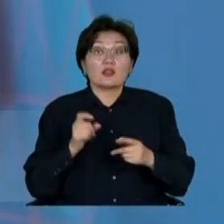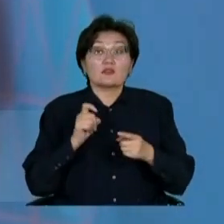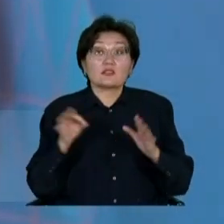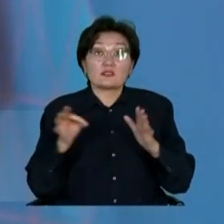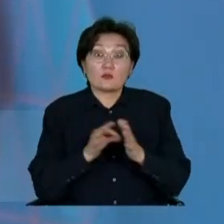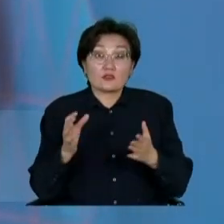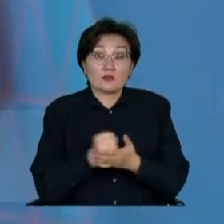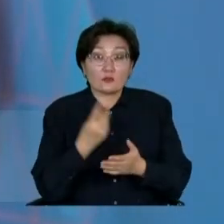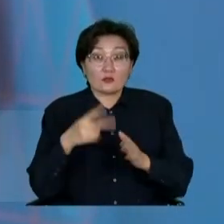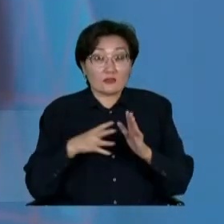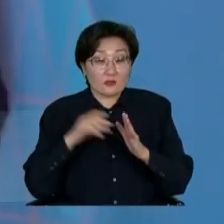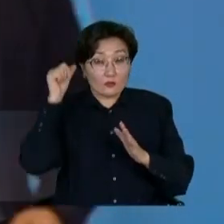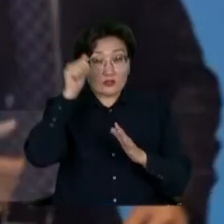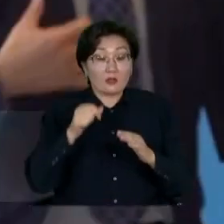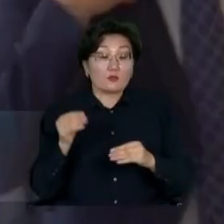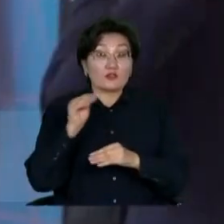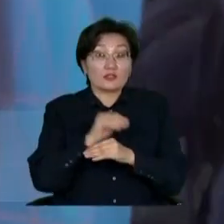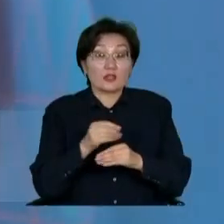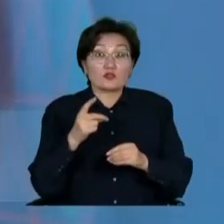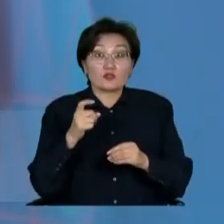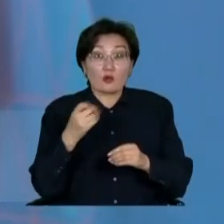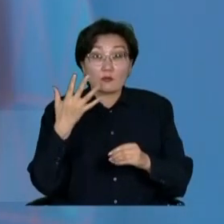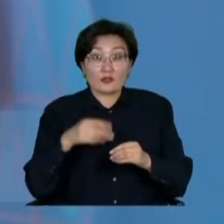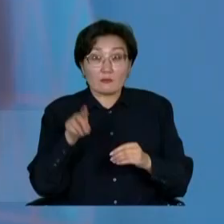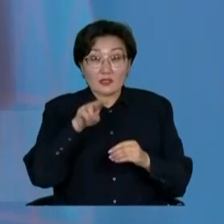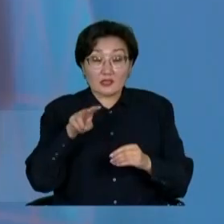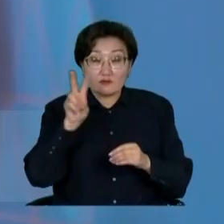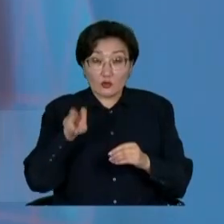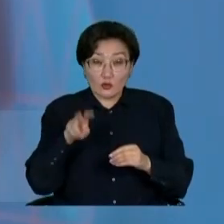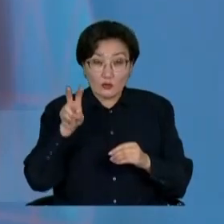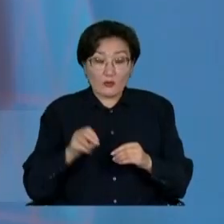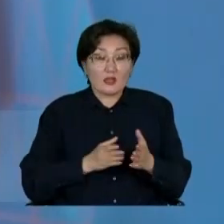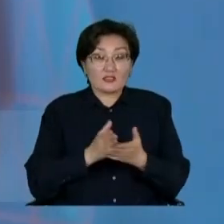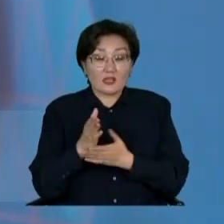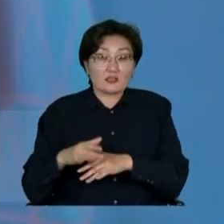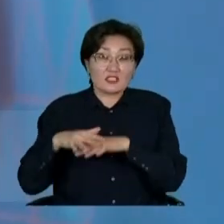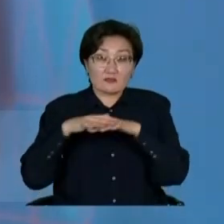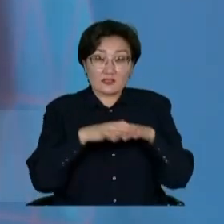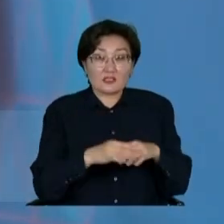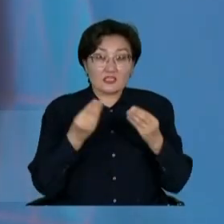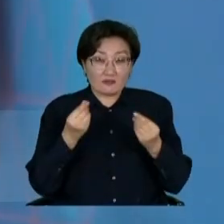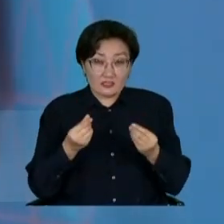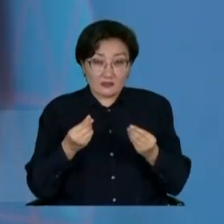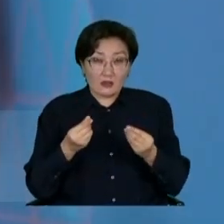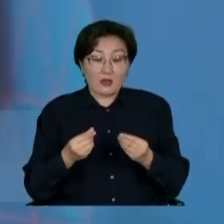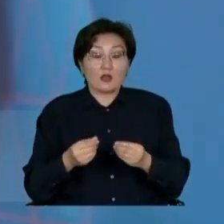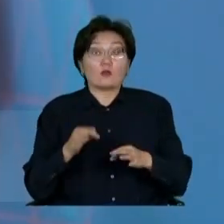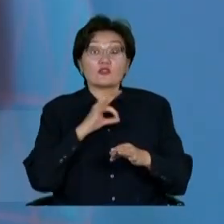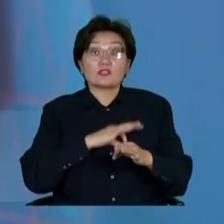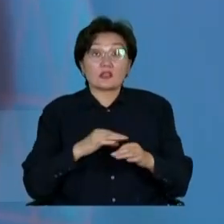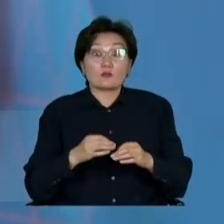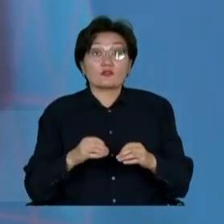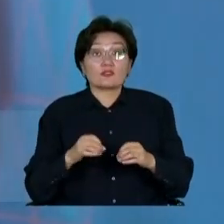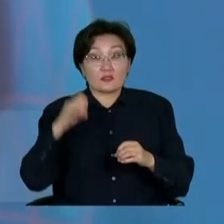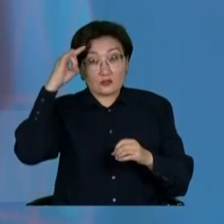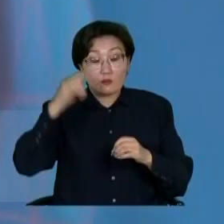привлечь к 2029 году дополнительно 150 миллиардов долларов прямых иностранных инвестиций. Примечательно, что